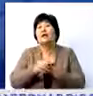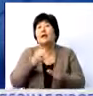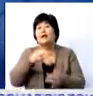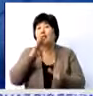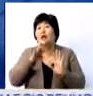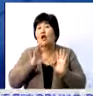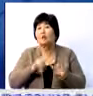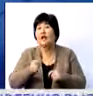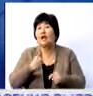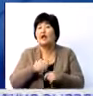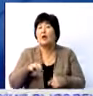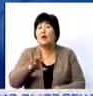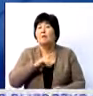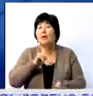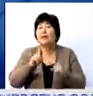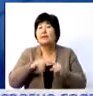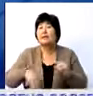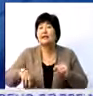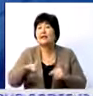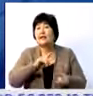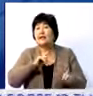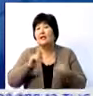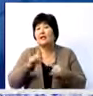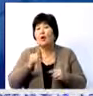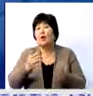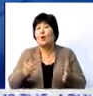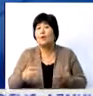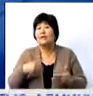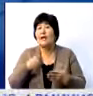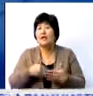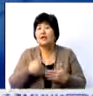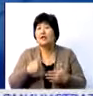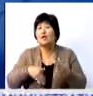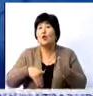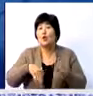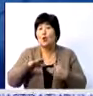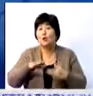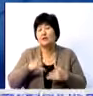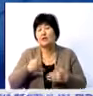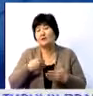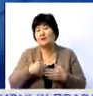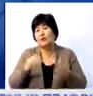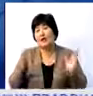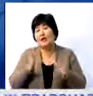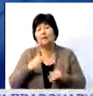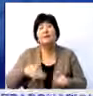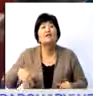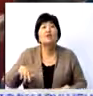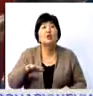Под председательством Аким Олбаси прошло заседание регионального совета по привлечению инвесторов и улучшению инвестиционного климата в